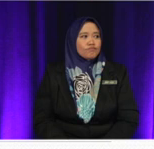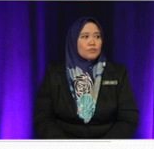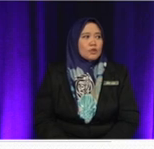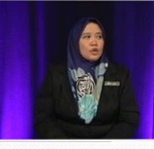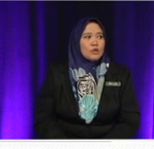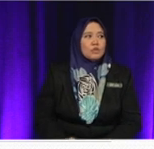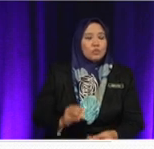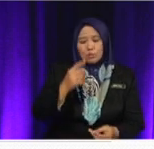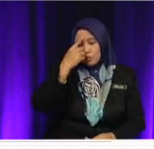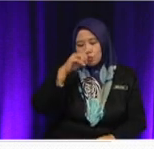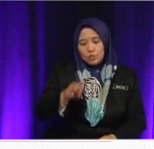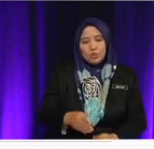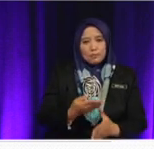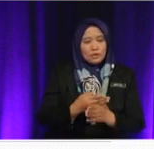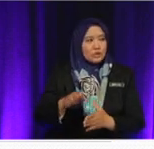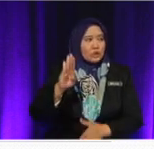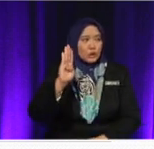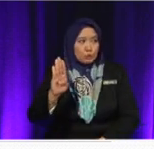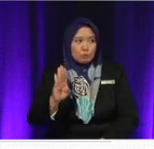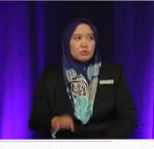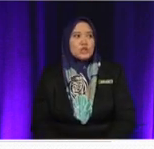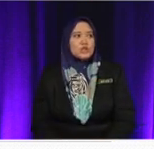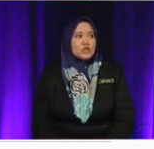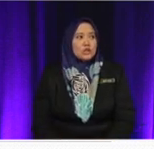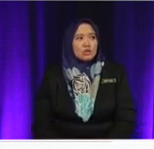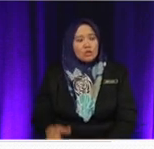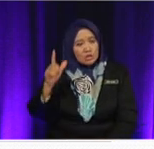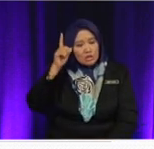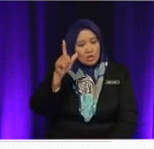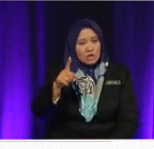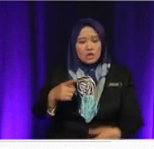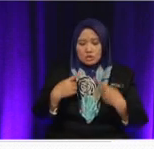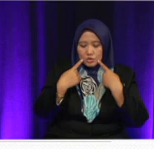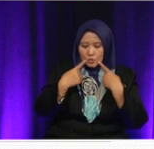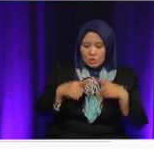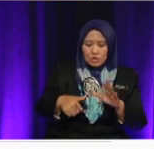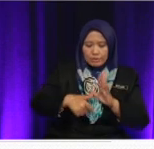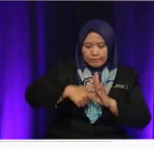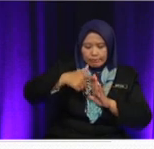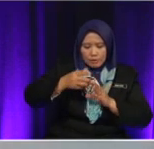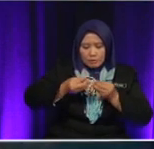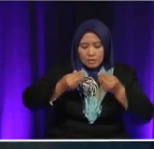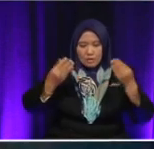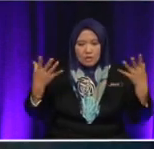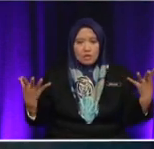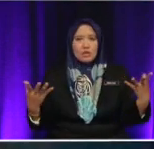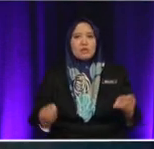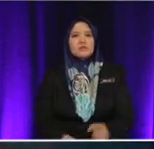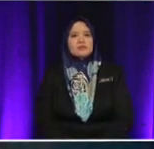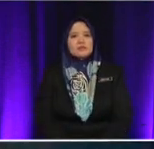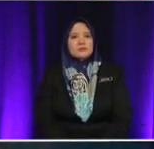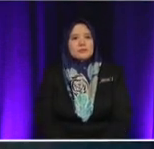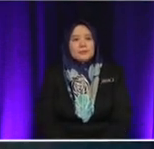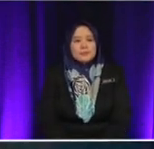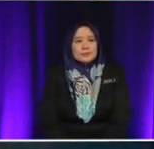antara perkara yang perlu murid-murid sediakan. Okey, siapa nak cuba bahagian A, soalan 1. Siapa dah bersedia?